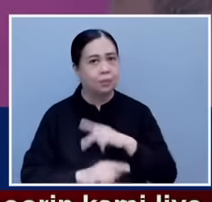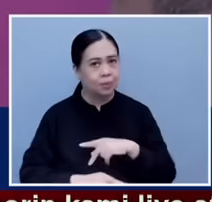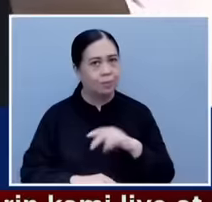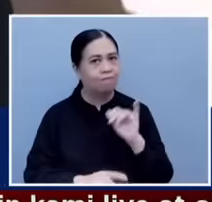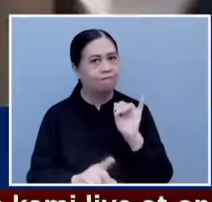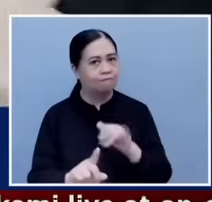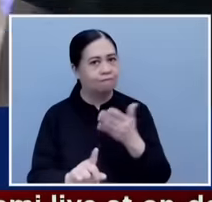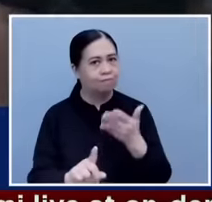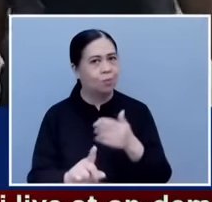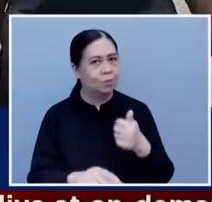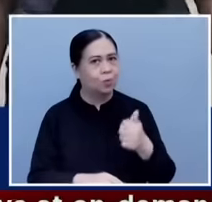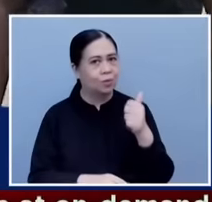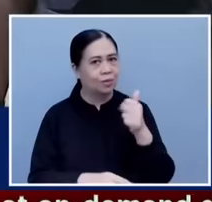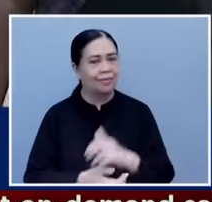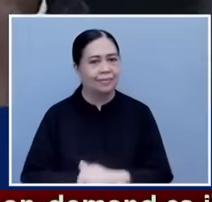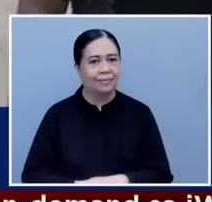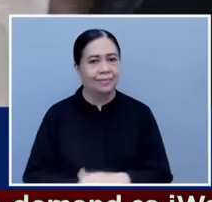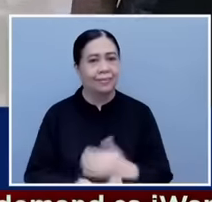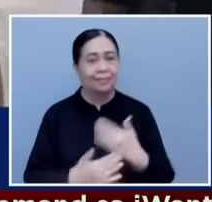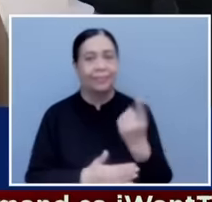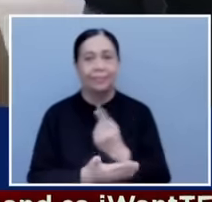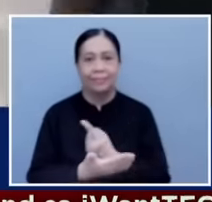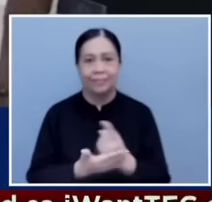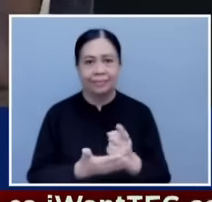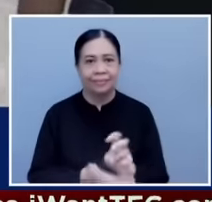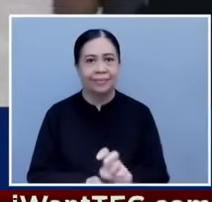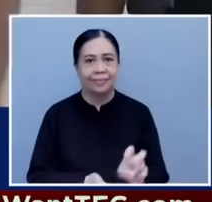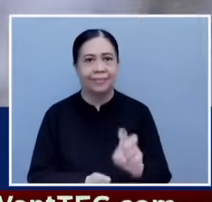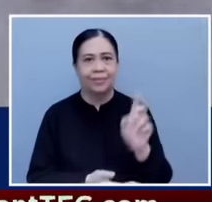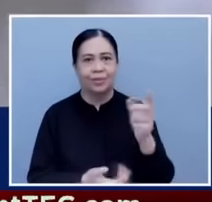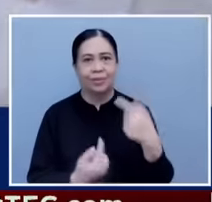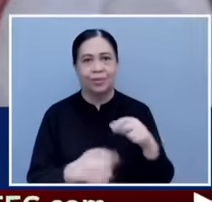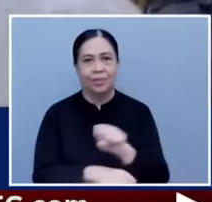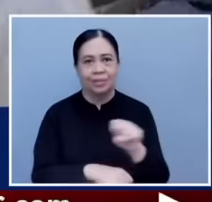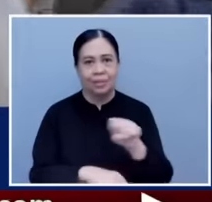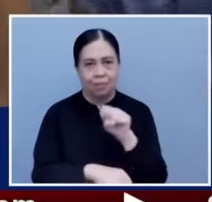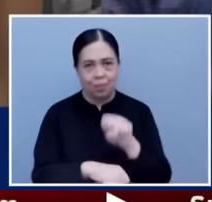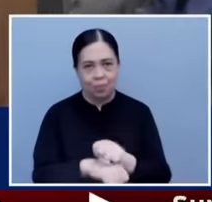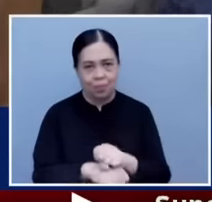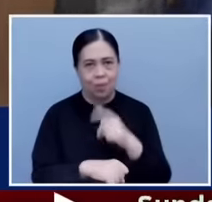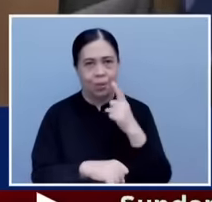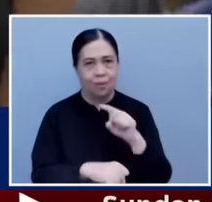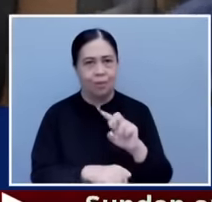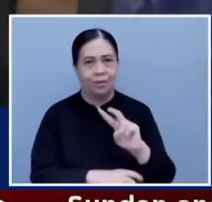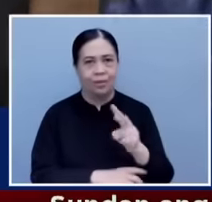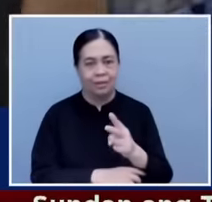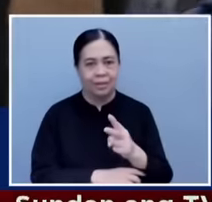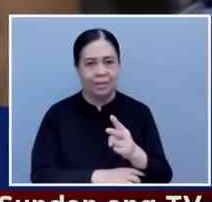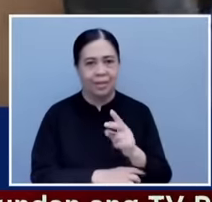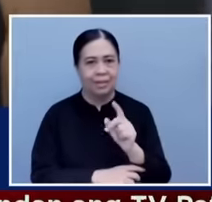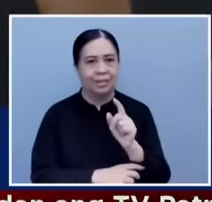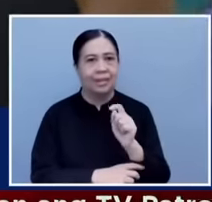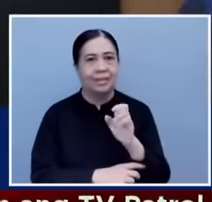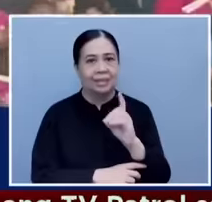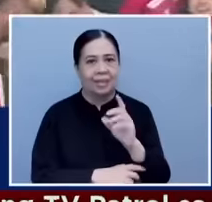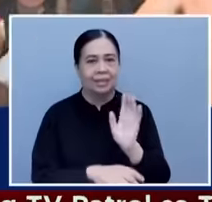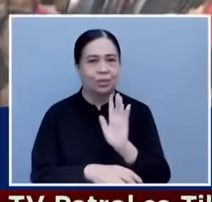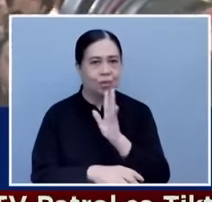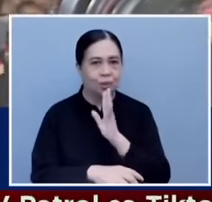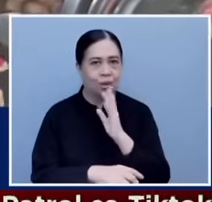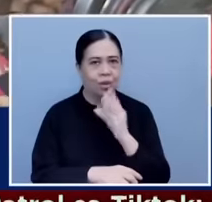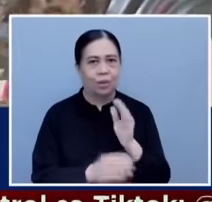a winners. Sa susunod na linggo, biyahing Singapore naman si Pia para sa kanyang ikalawang TED Talk session at book